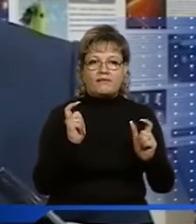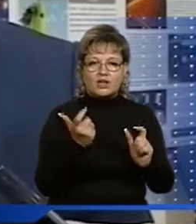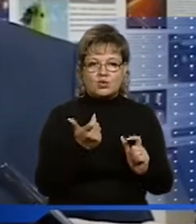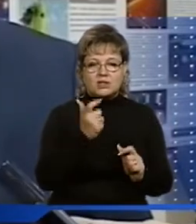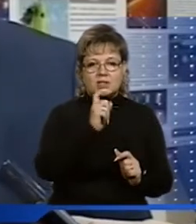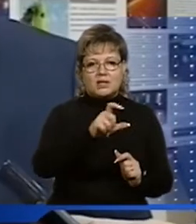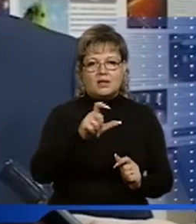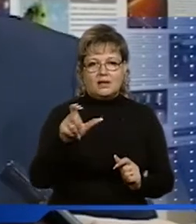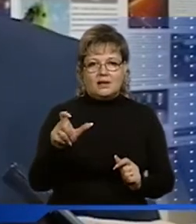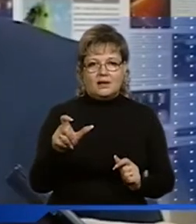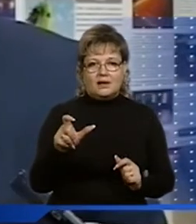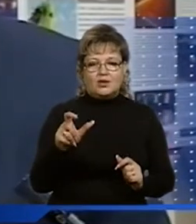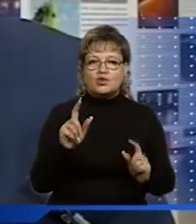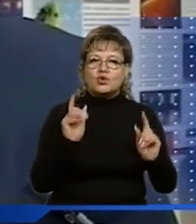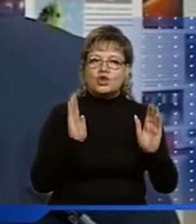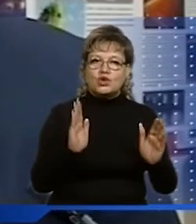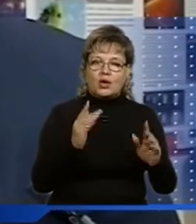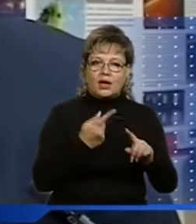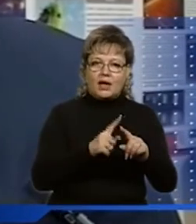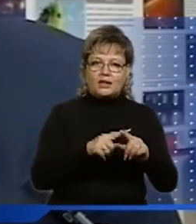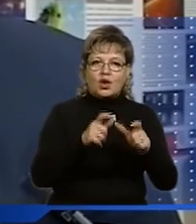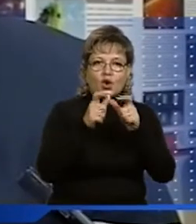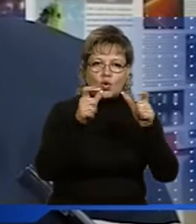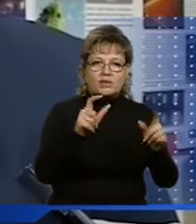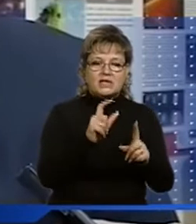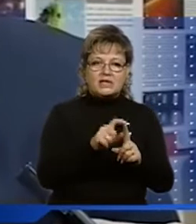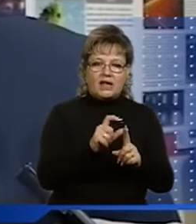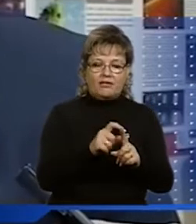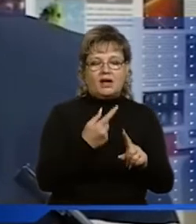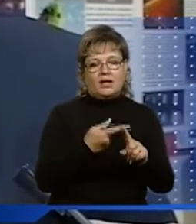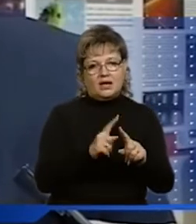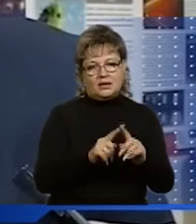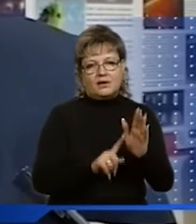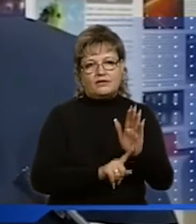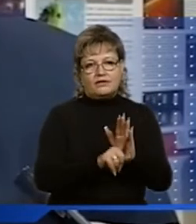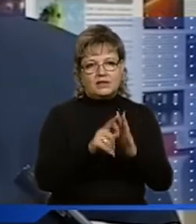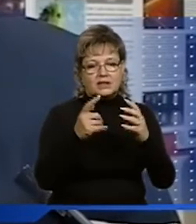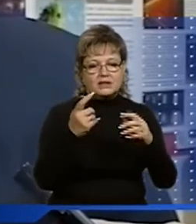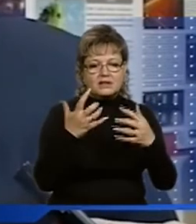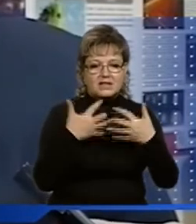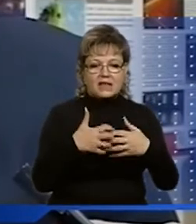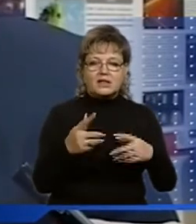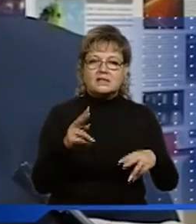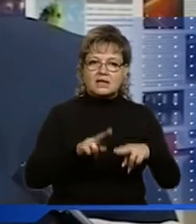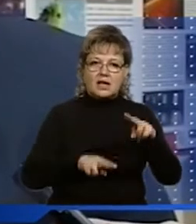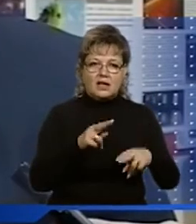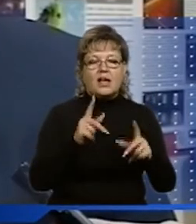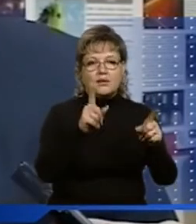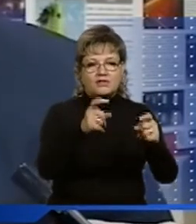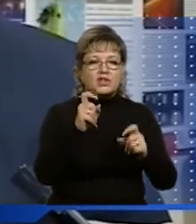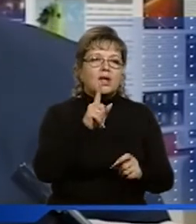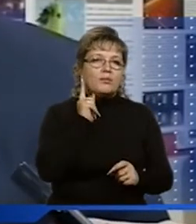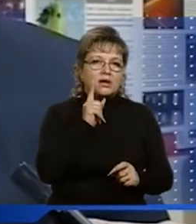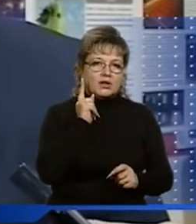что промышленность – это не только громкие слова, это и изначально это станкостроение. То есть привлечение молодежи – это